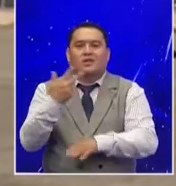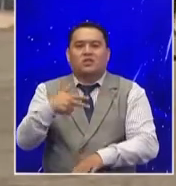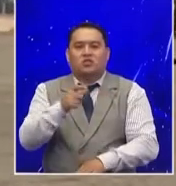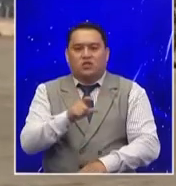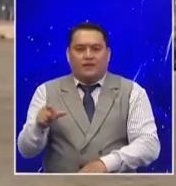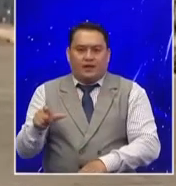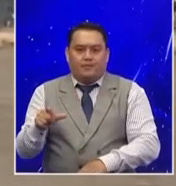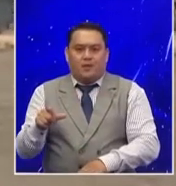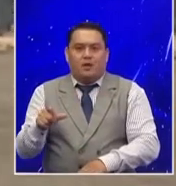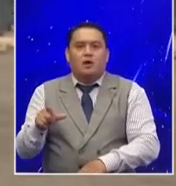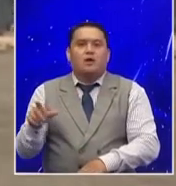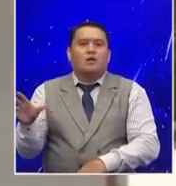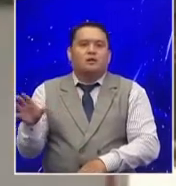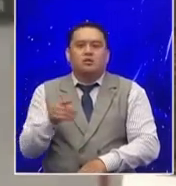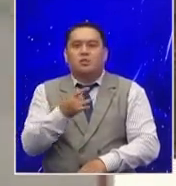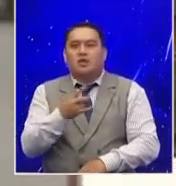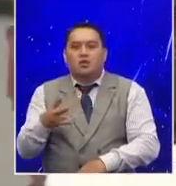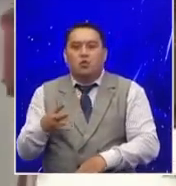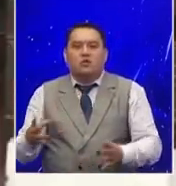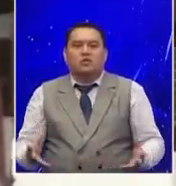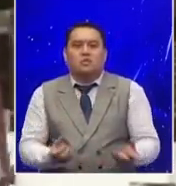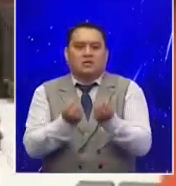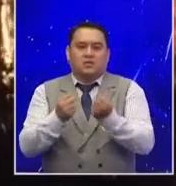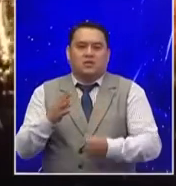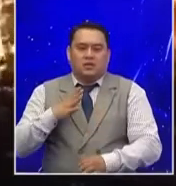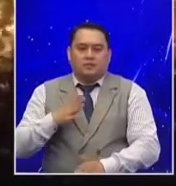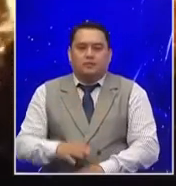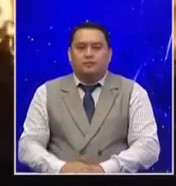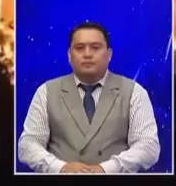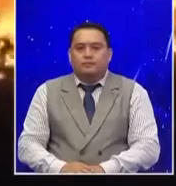около 30 человек. Почти 500 000 человек эвакуированы.